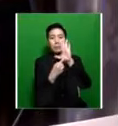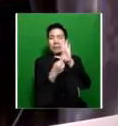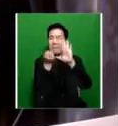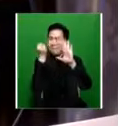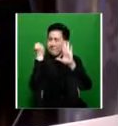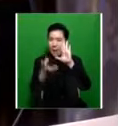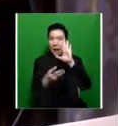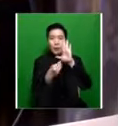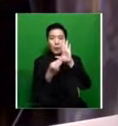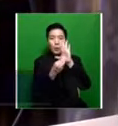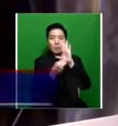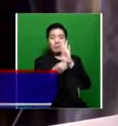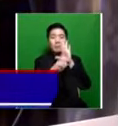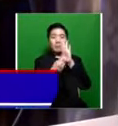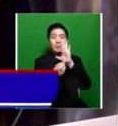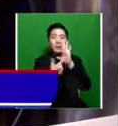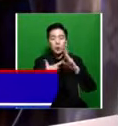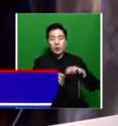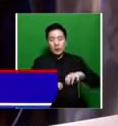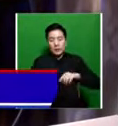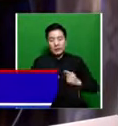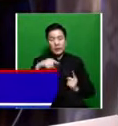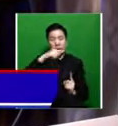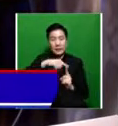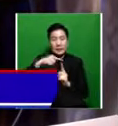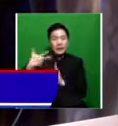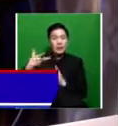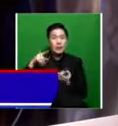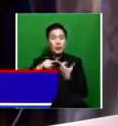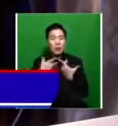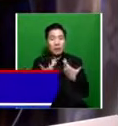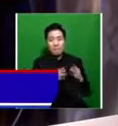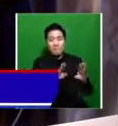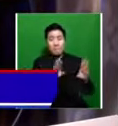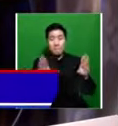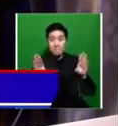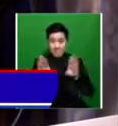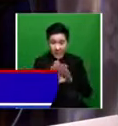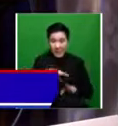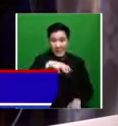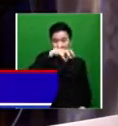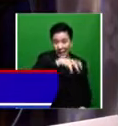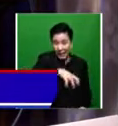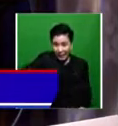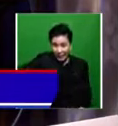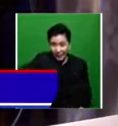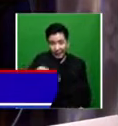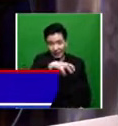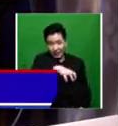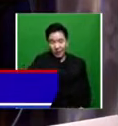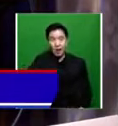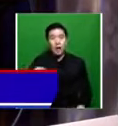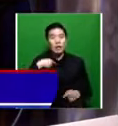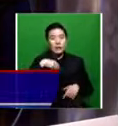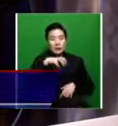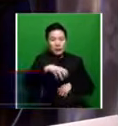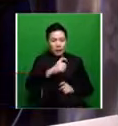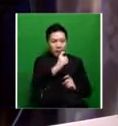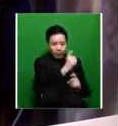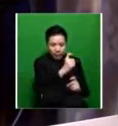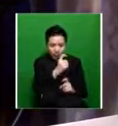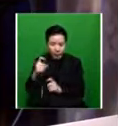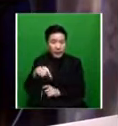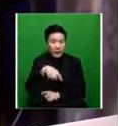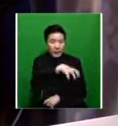ราะฉะนั้นเนี่ยพื้นที่ที่จะดำเนินการนะครับคือปิดสถานที่นะครับผมย้ำอีกครั้งนะครับปิดสถานที่ก็คือสถานที่เสี่ยงดังกล่